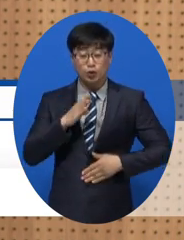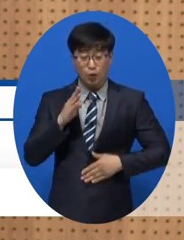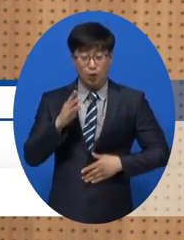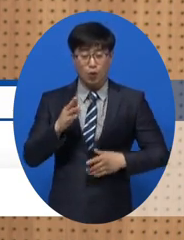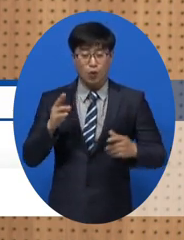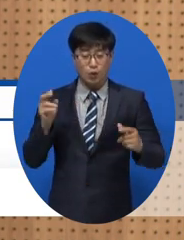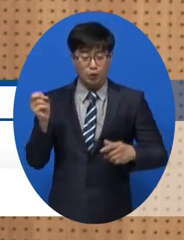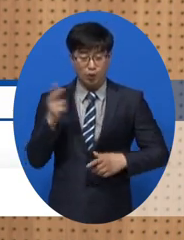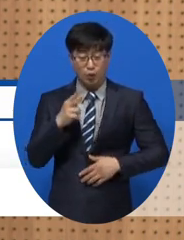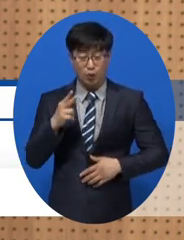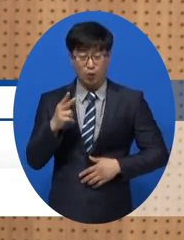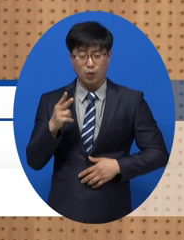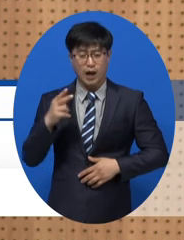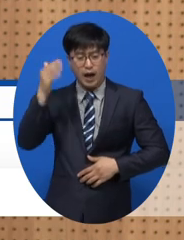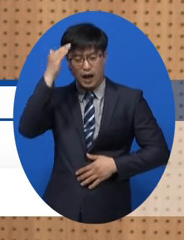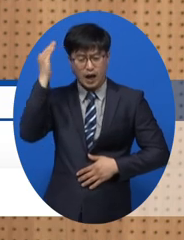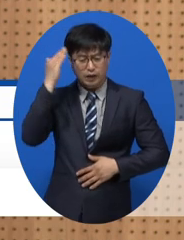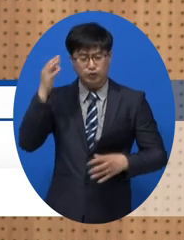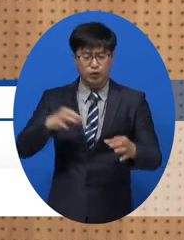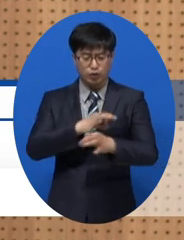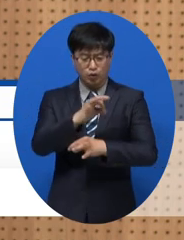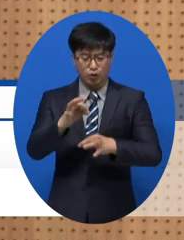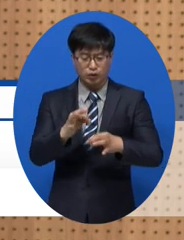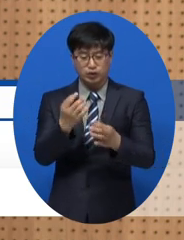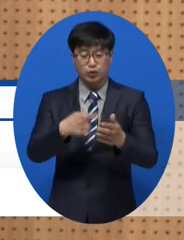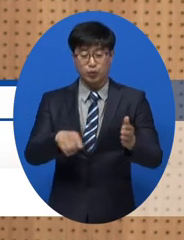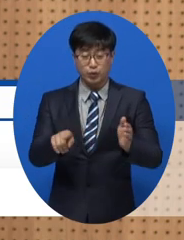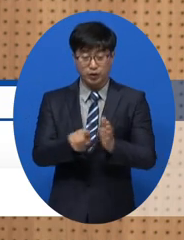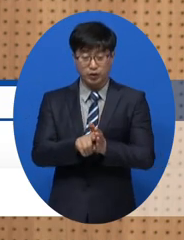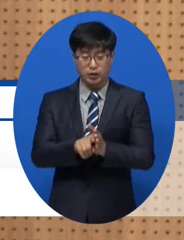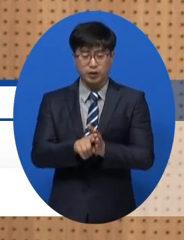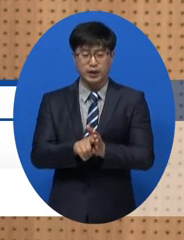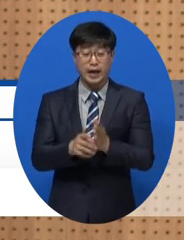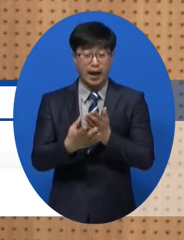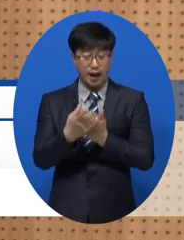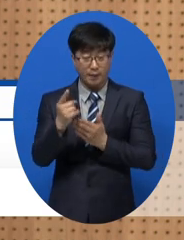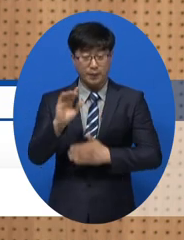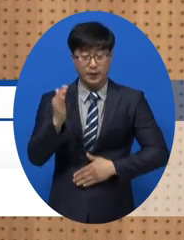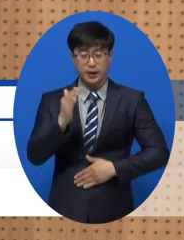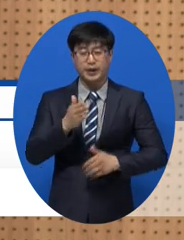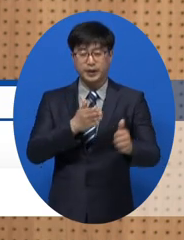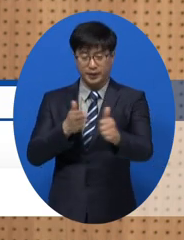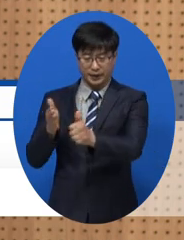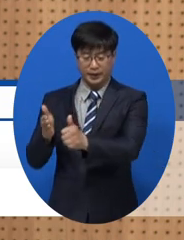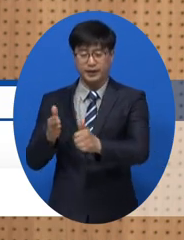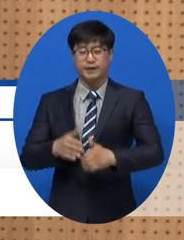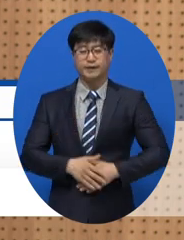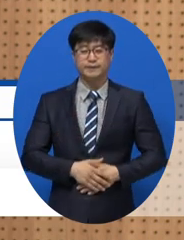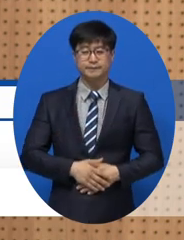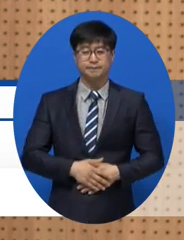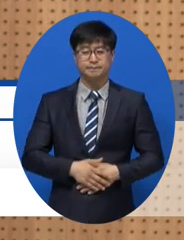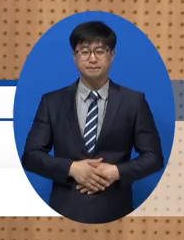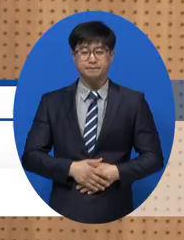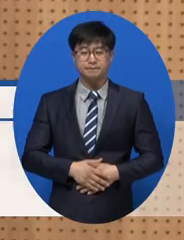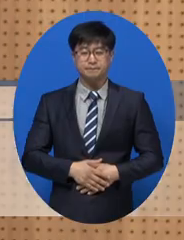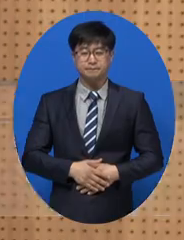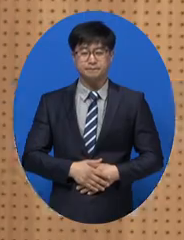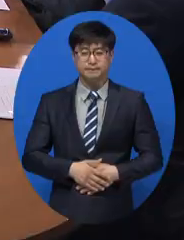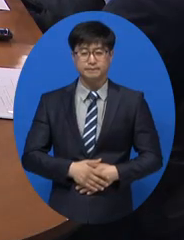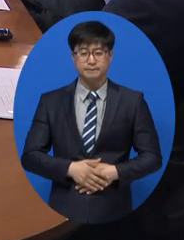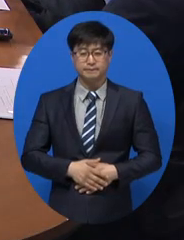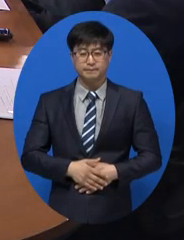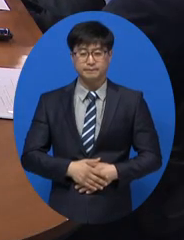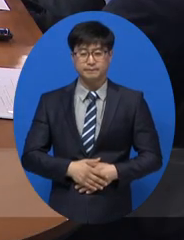이와 같은 경기도와 경기도의 경제와 더 나아가서 대한민국 경제를 위해서 함께 한 팀이 되십사 하는 부탁